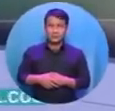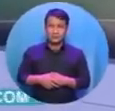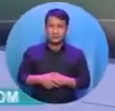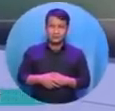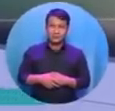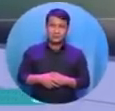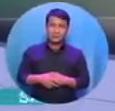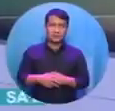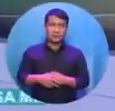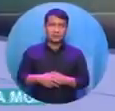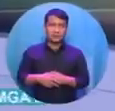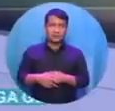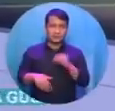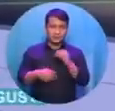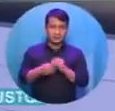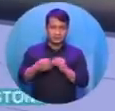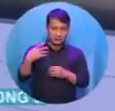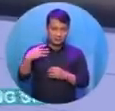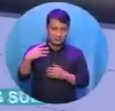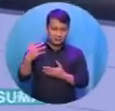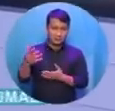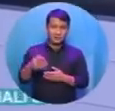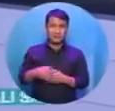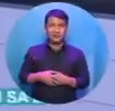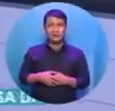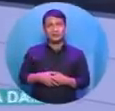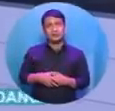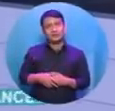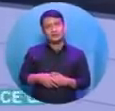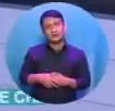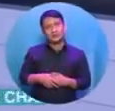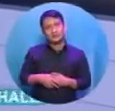John? Kanta muna kayo kaya. Kantahin nyo yung kanta ni Elton John. Ha?